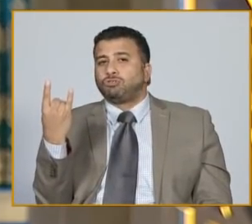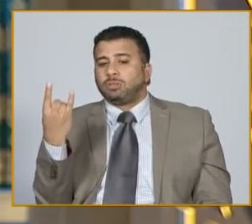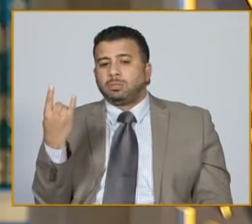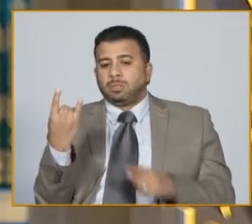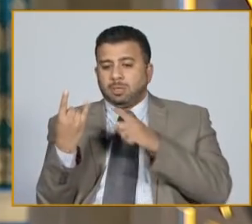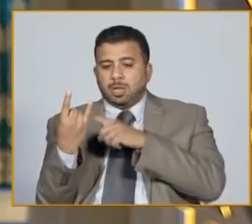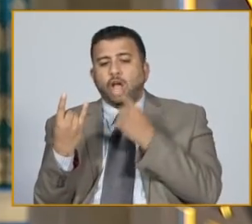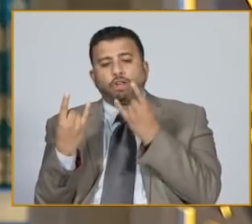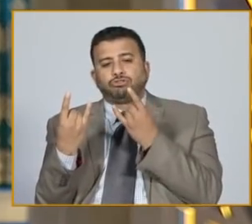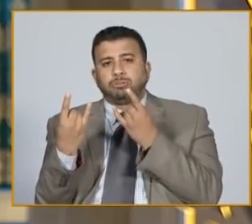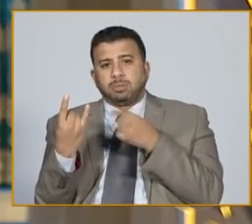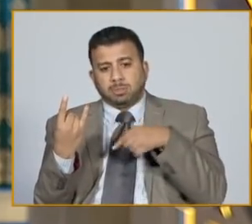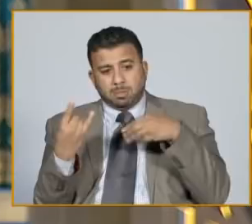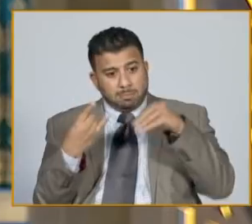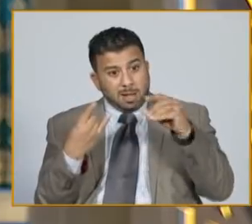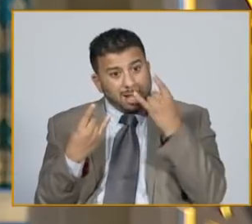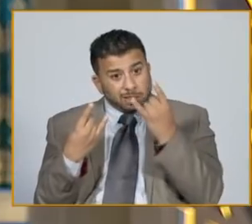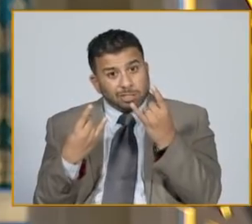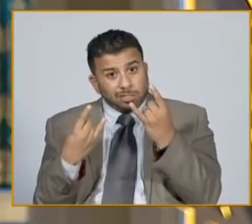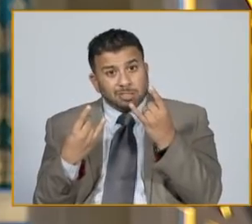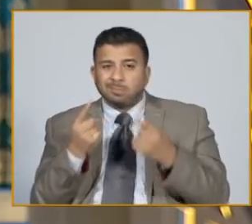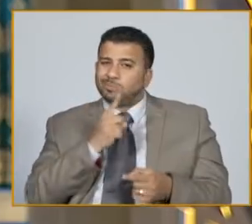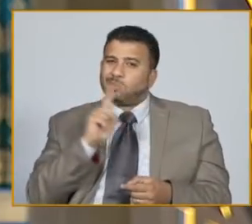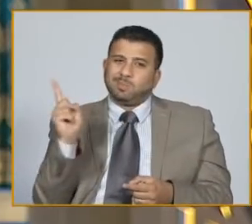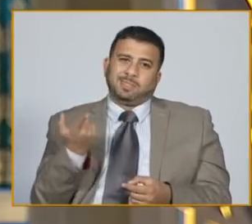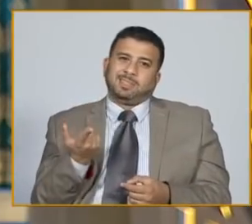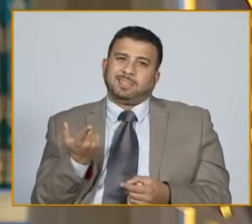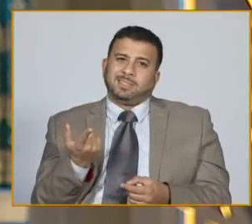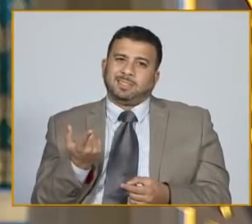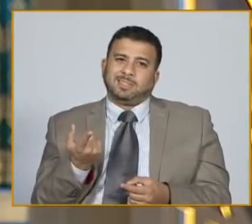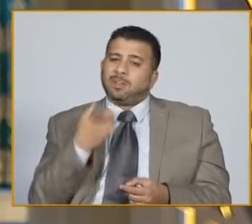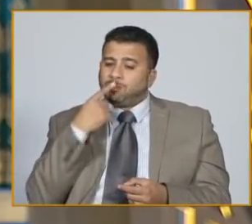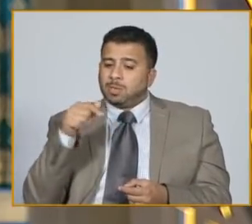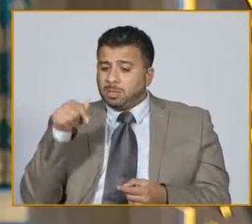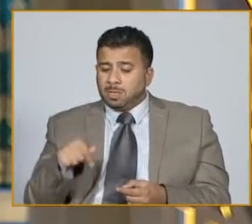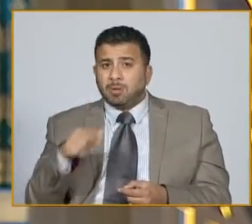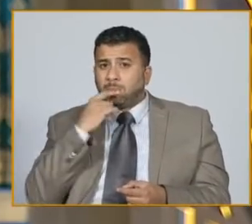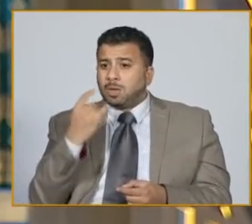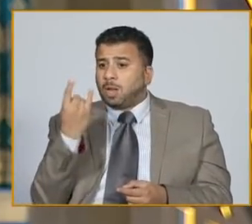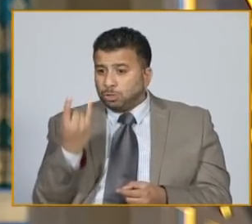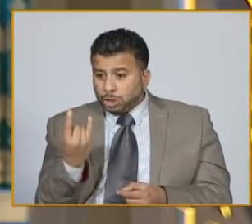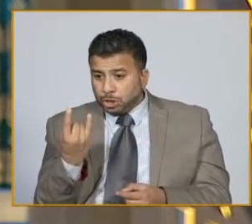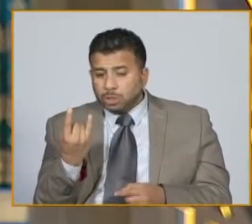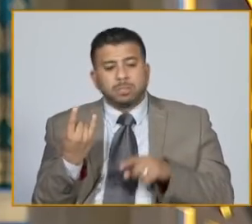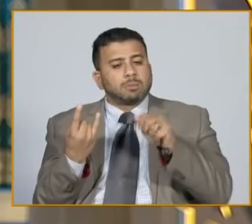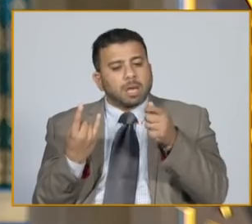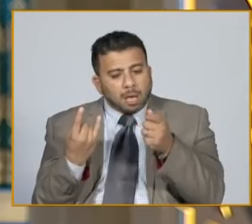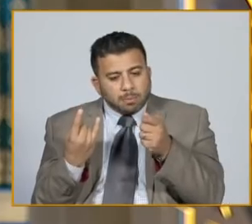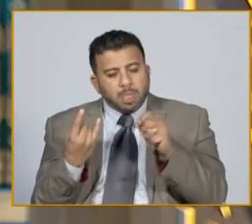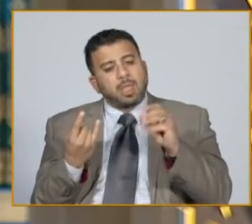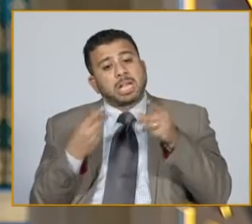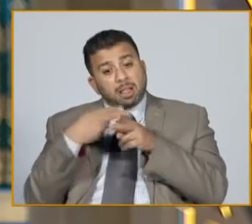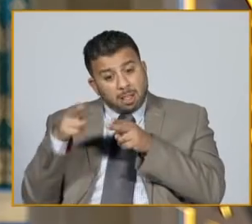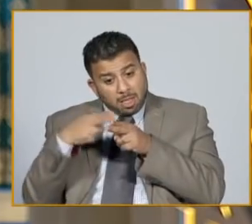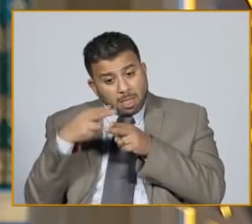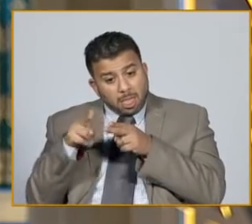هو متضرر وسيستفيد من الأجل. ولذلك بشرط أنك ما تخرج من المحل إلا وقد اتفقتم أو